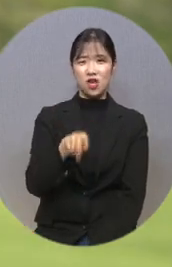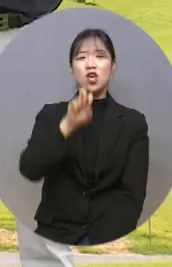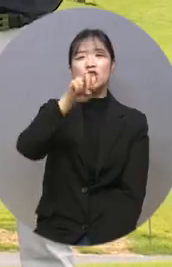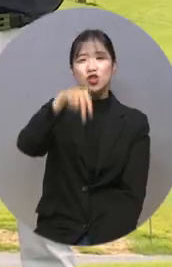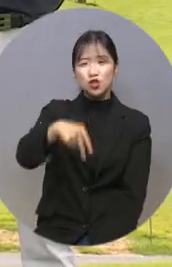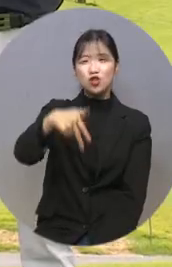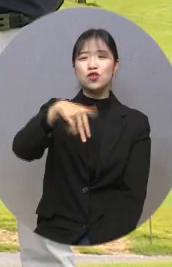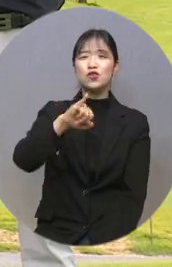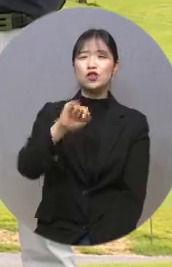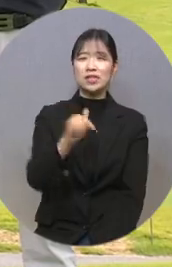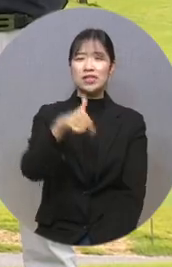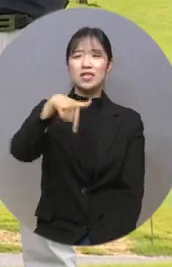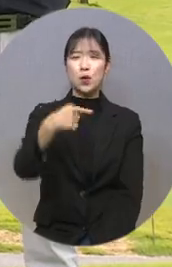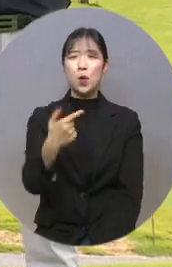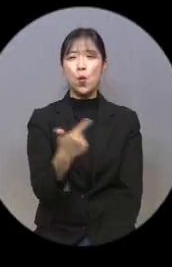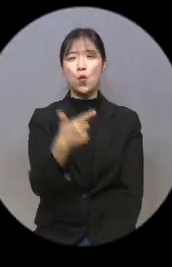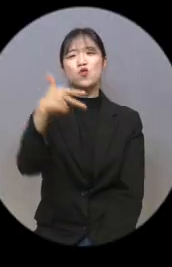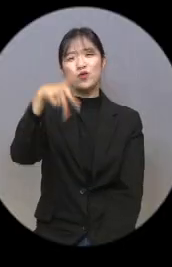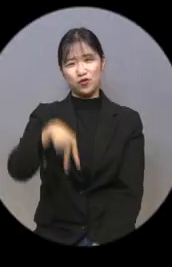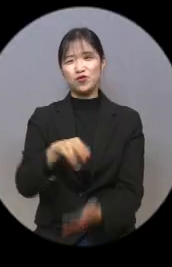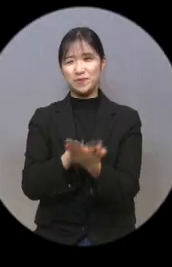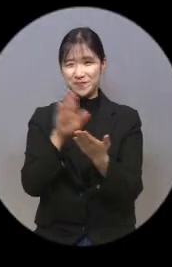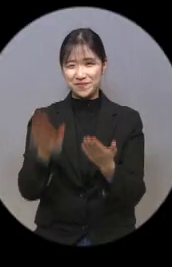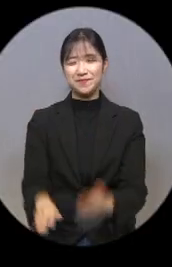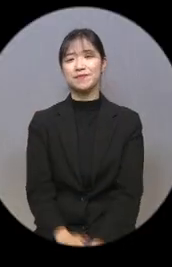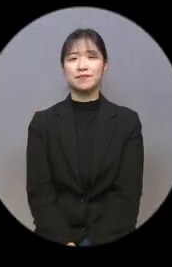맞아요. 닉네임이 유진공주입니다. 맞아요. 여러분. 네.